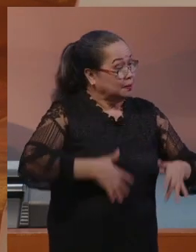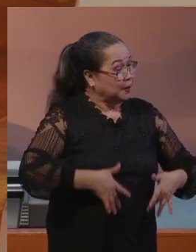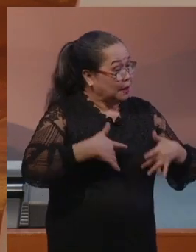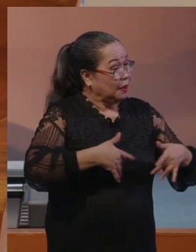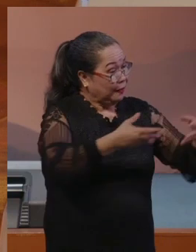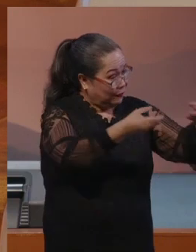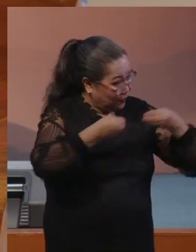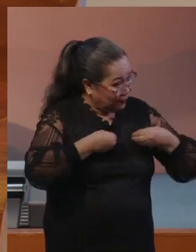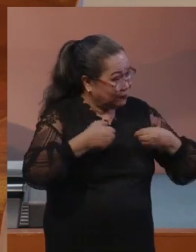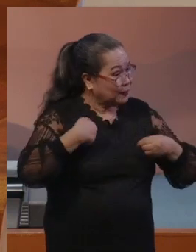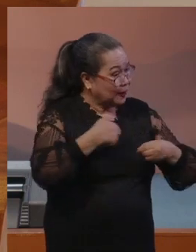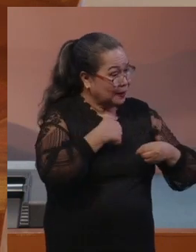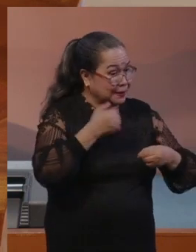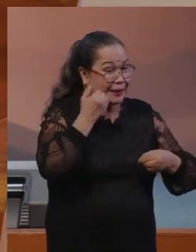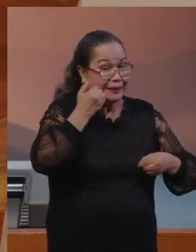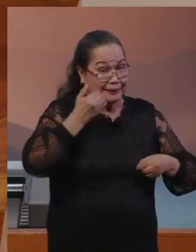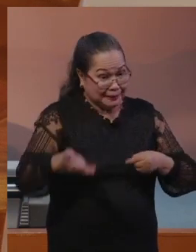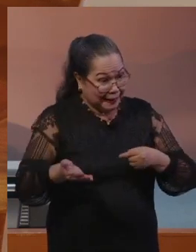to death.